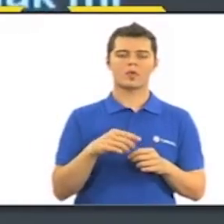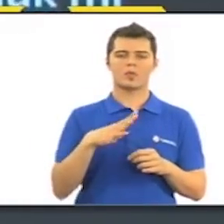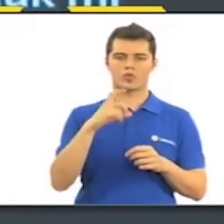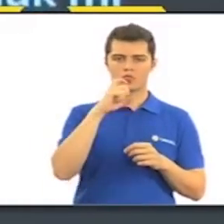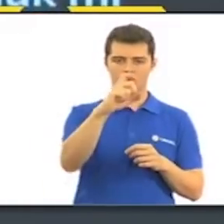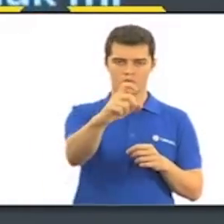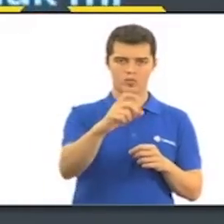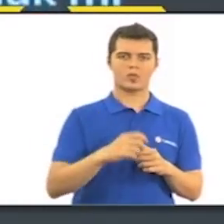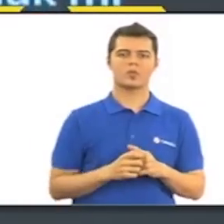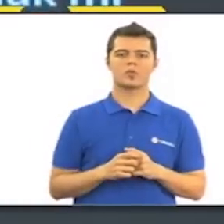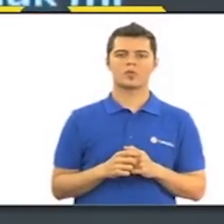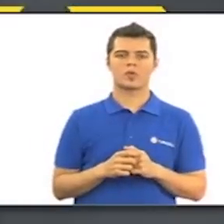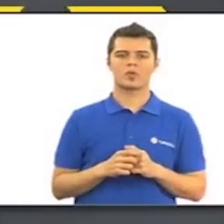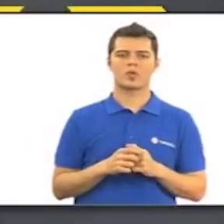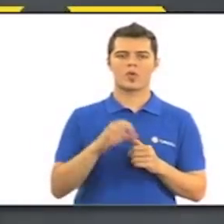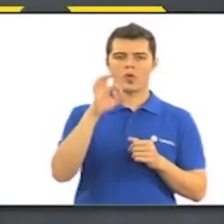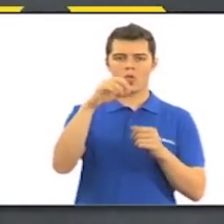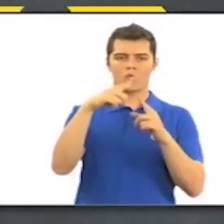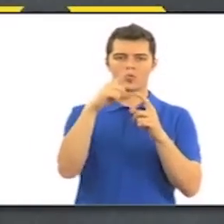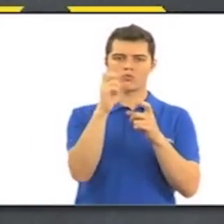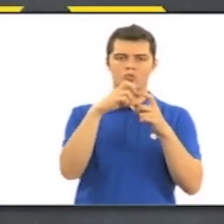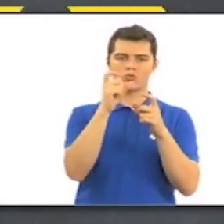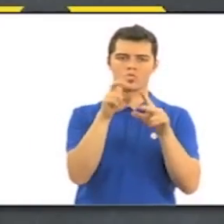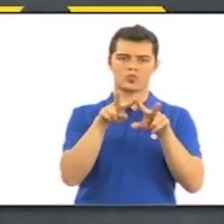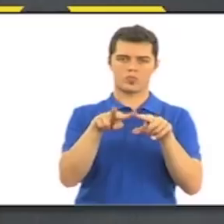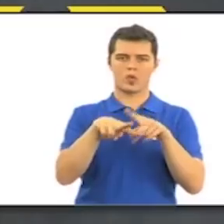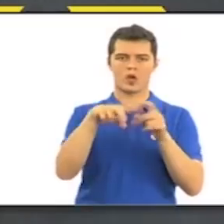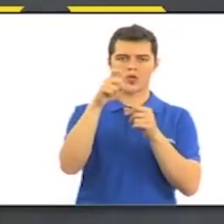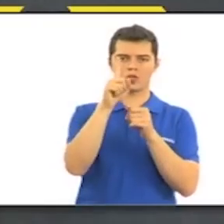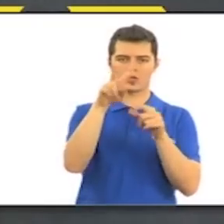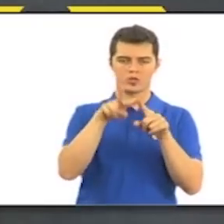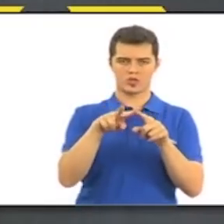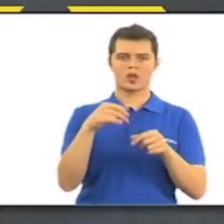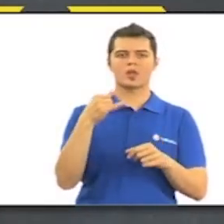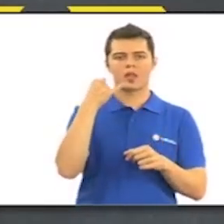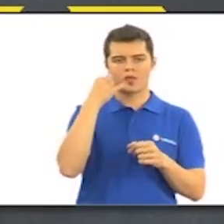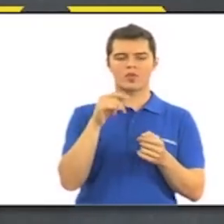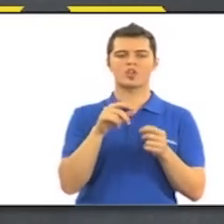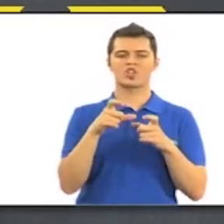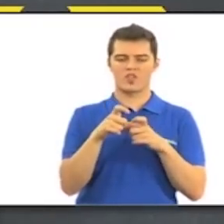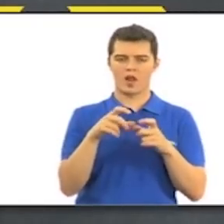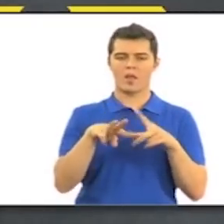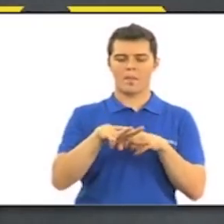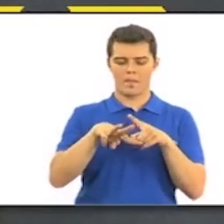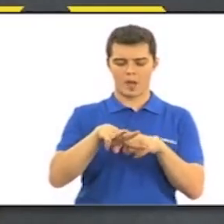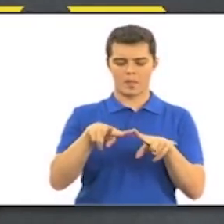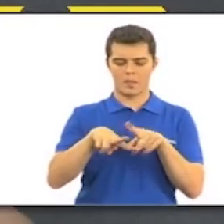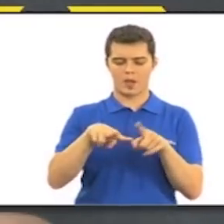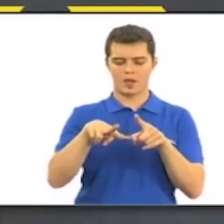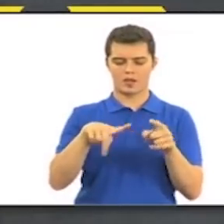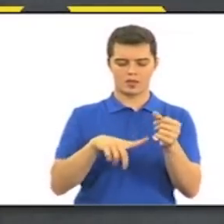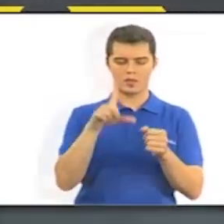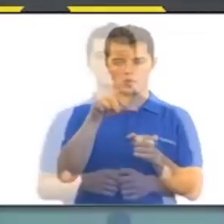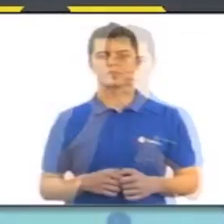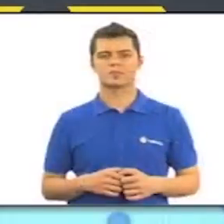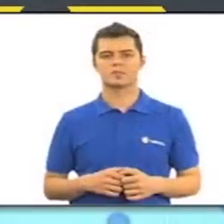hesabımız varsa zaten bir Google hesabınız var mı sorusunun altındaki oturum açım bölümüne dokunuyoruz ve hesap bilgilerimizle